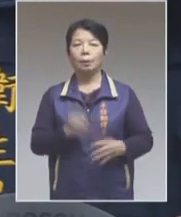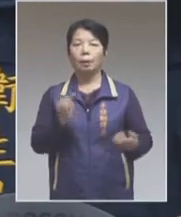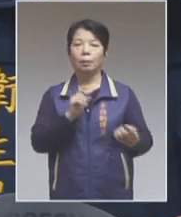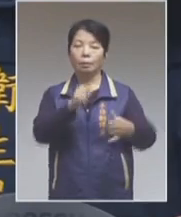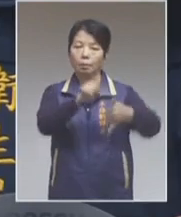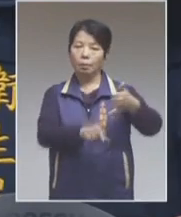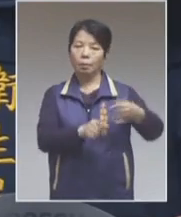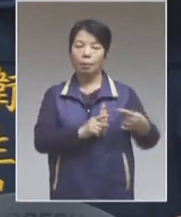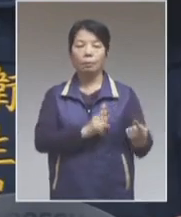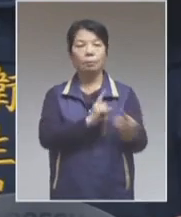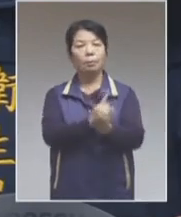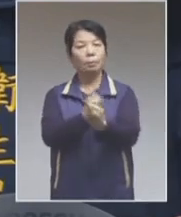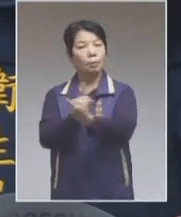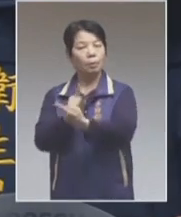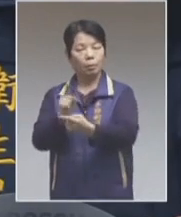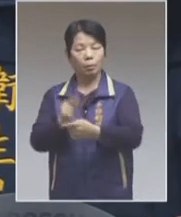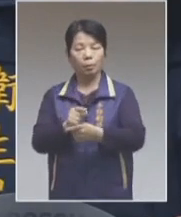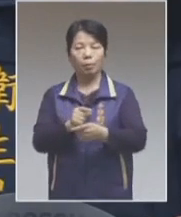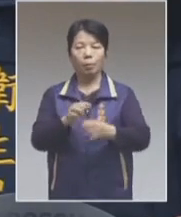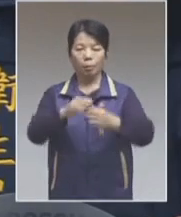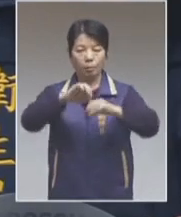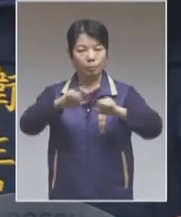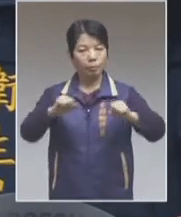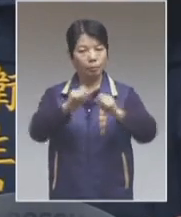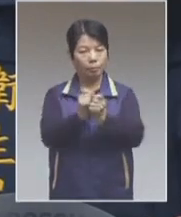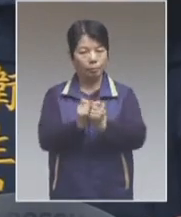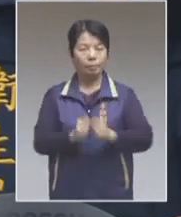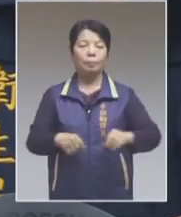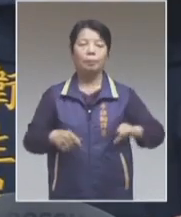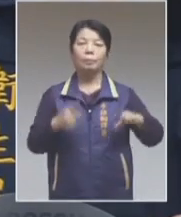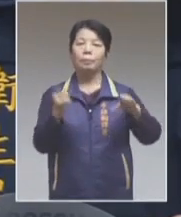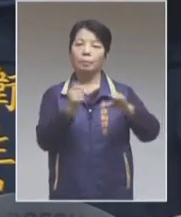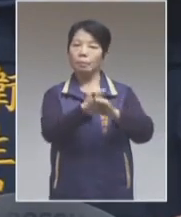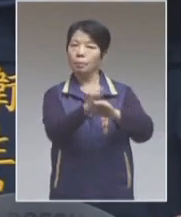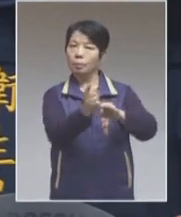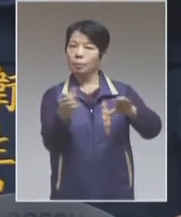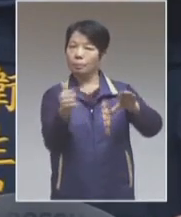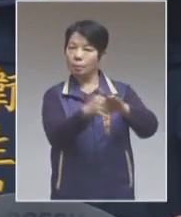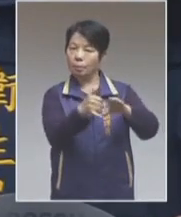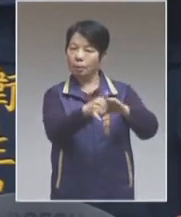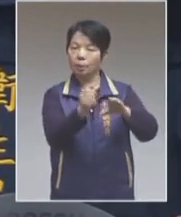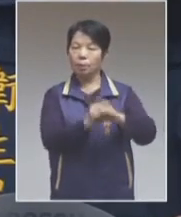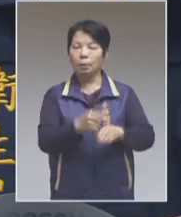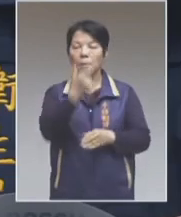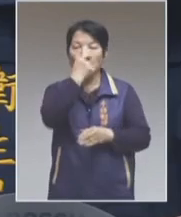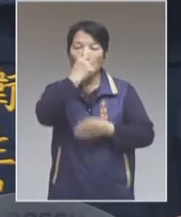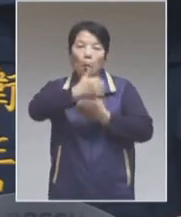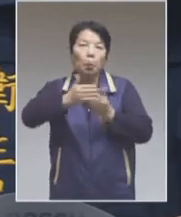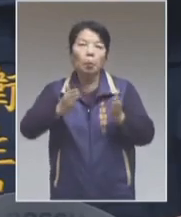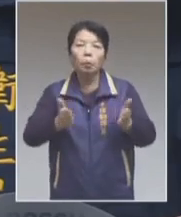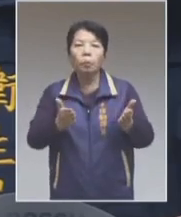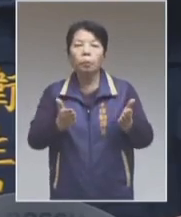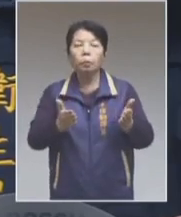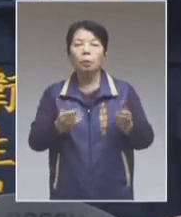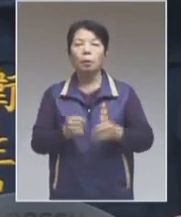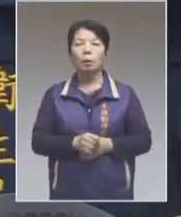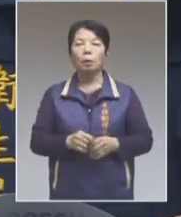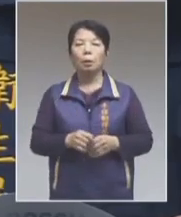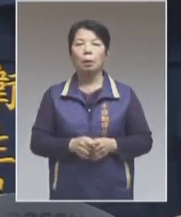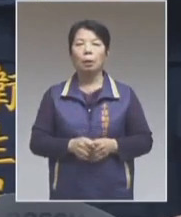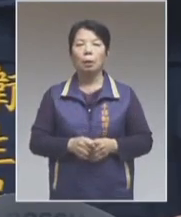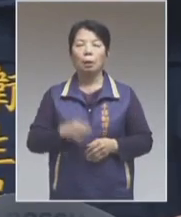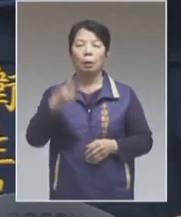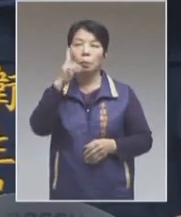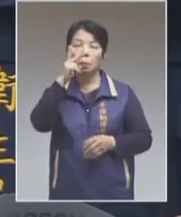的过程呢，据我们的了解哈，计程车里面大概属于一个密闭空间，那窗户没开，